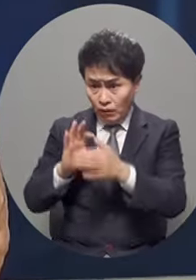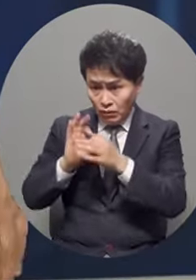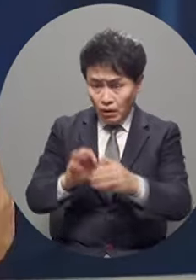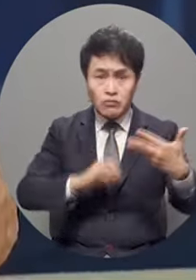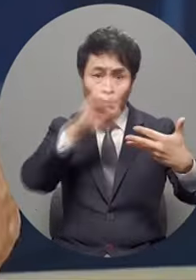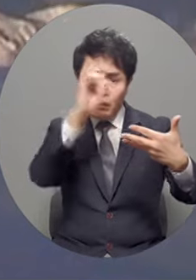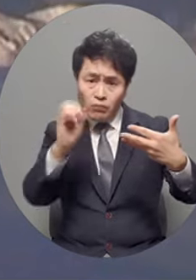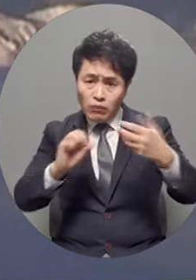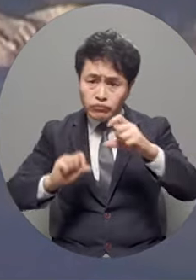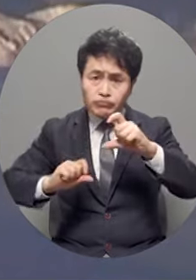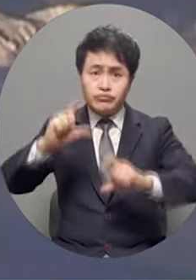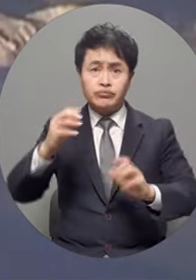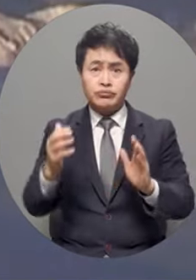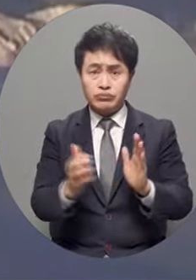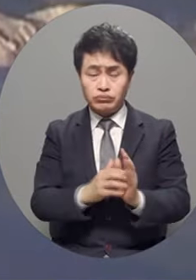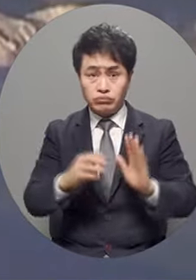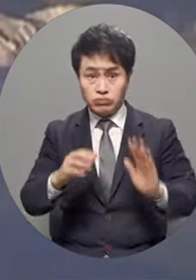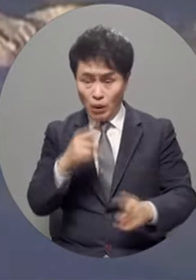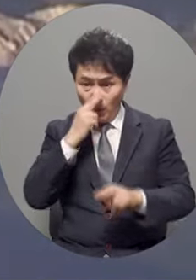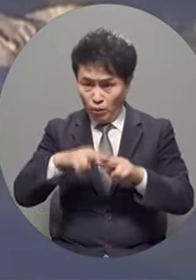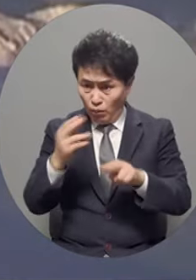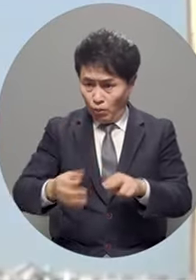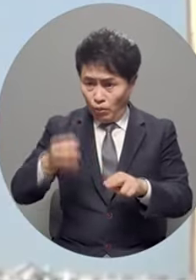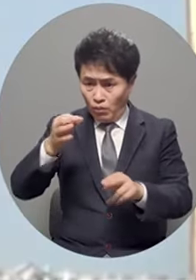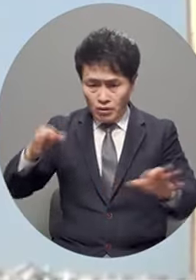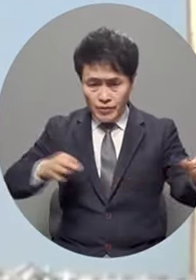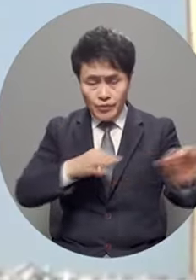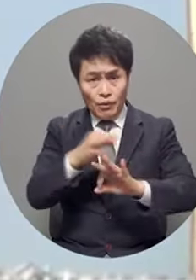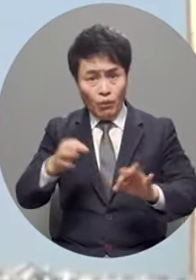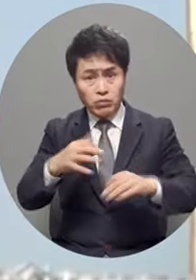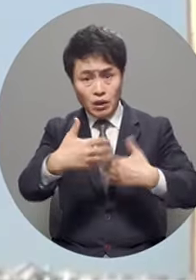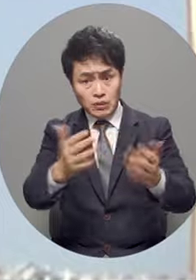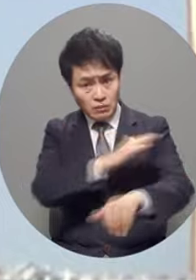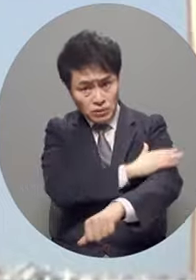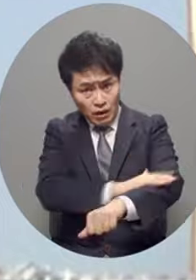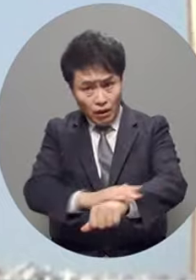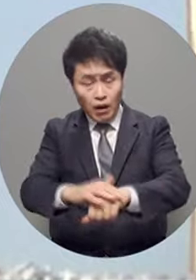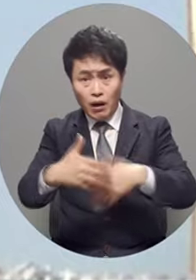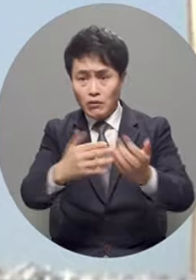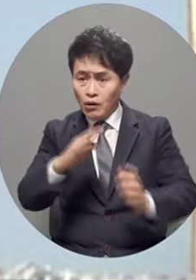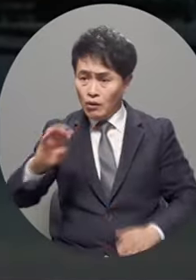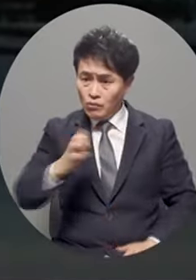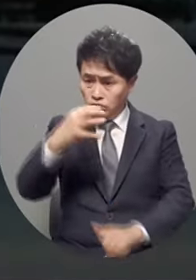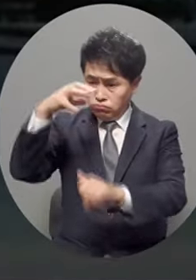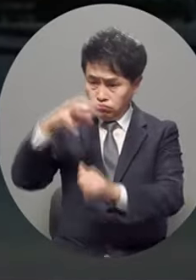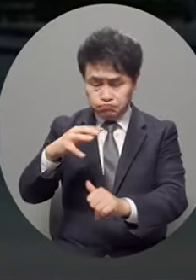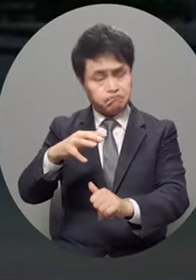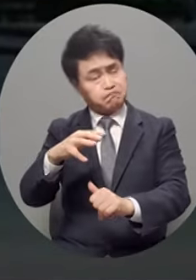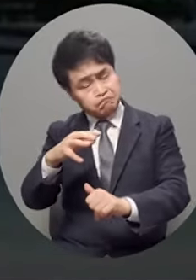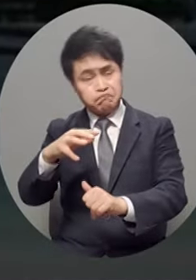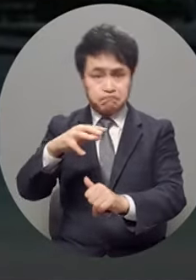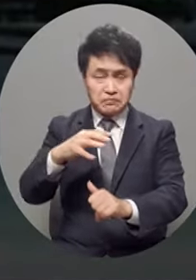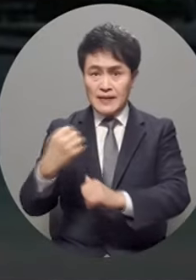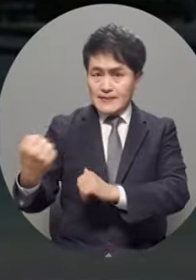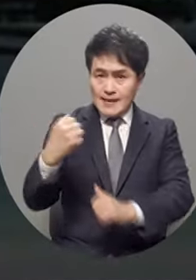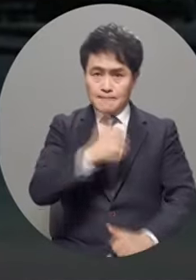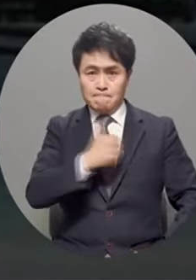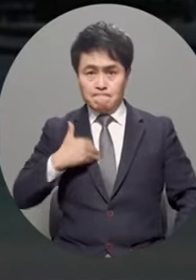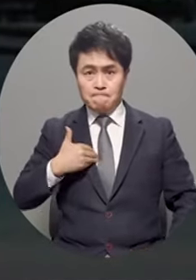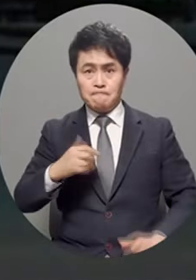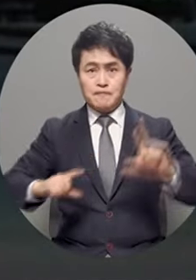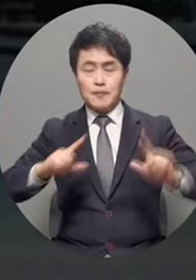80%를 웃돌고 있고 고유가 등에 힘입어 경제마저 선방하면서 서방 세계의 제재에도 굴하지 않는다는 강한 자신감을